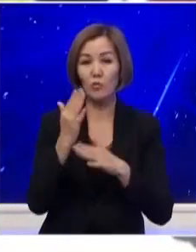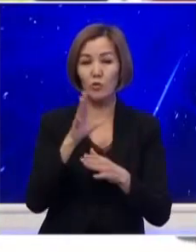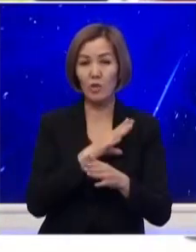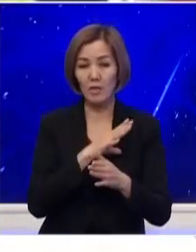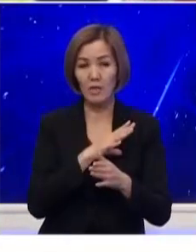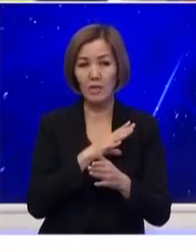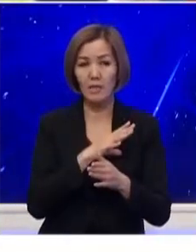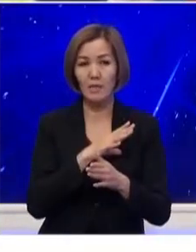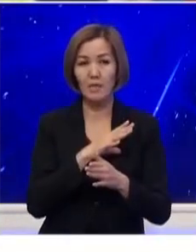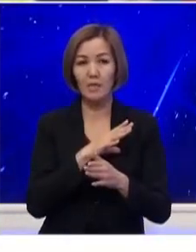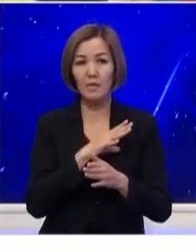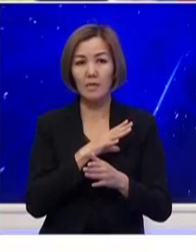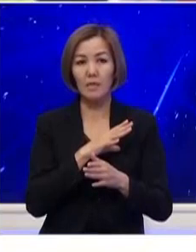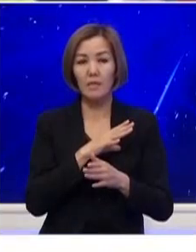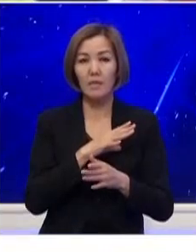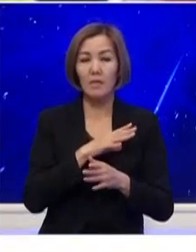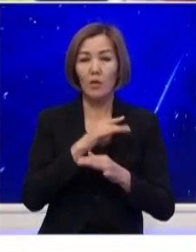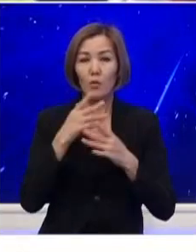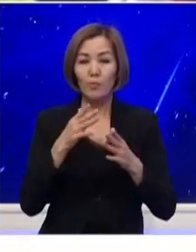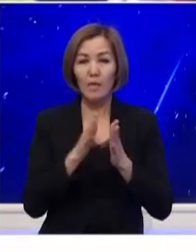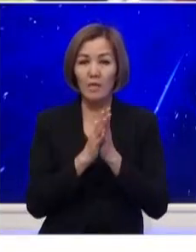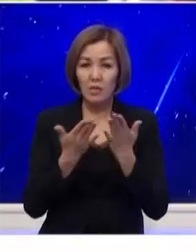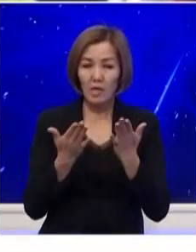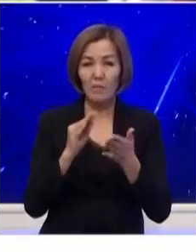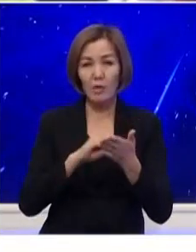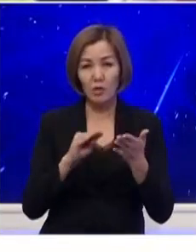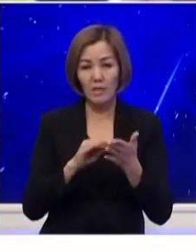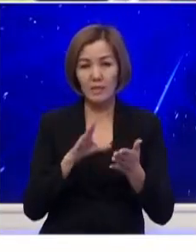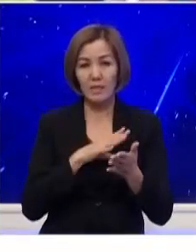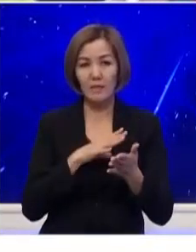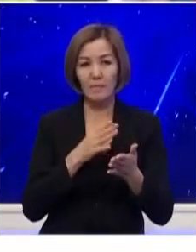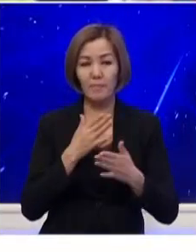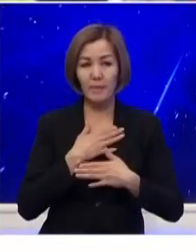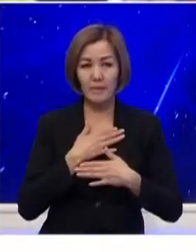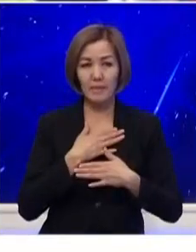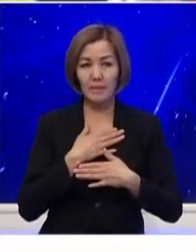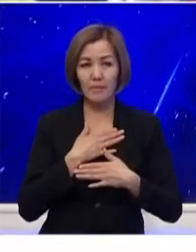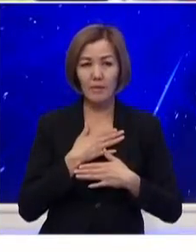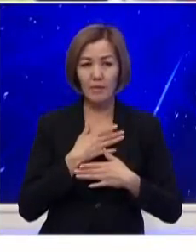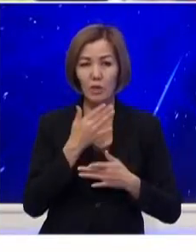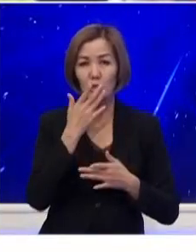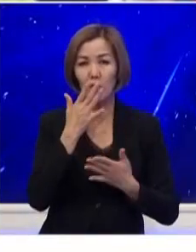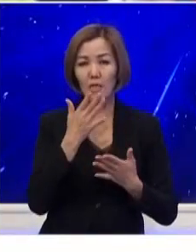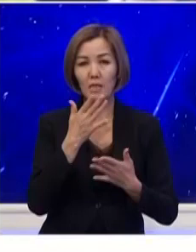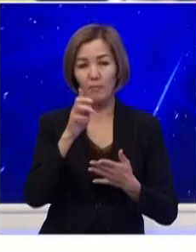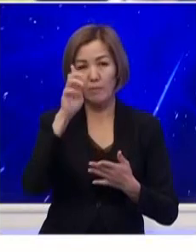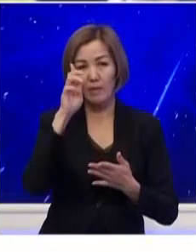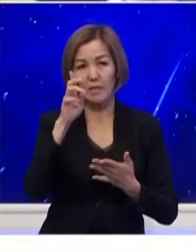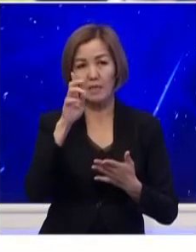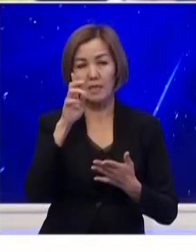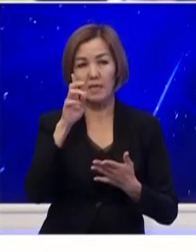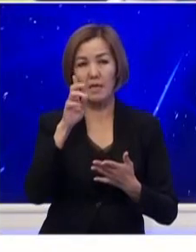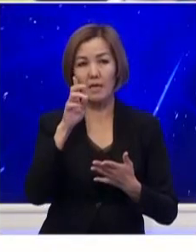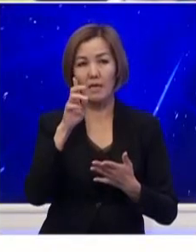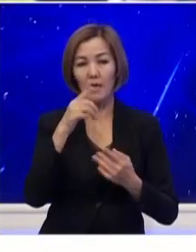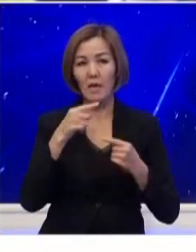азамат. Көптеген еңбектері бар. Ол тек қана бізде емес. Мына шет мемлекеттердің өзінің жаңағы